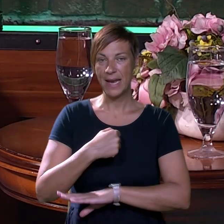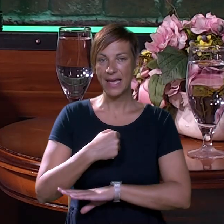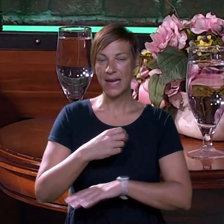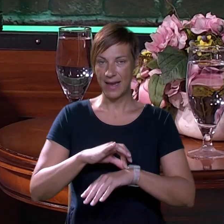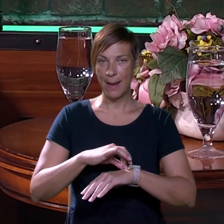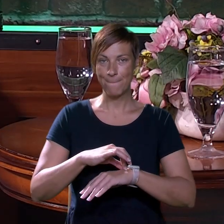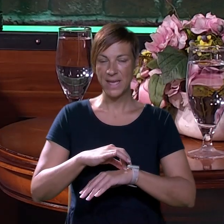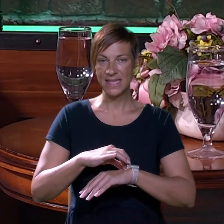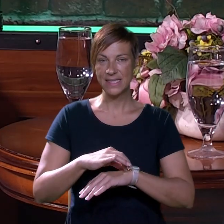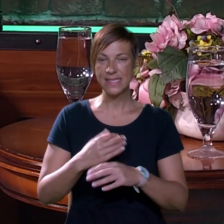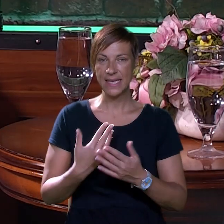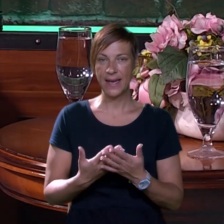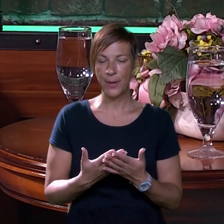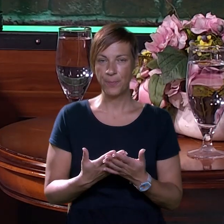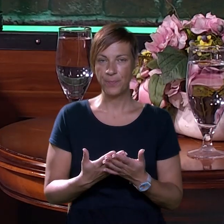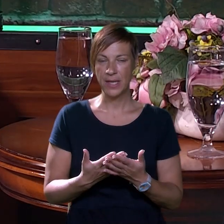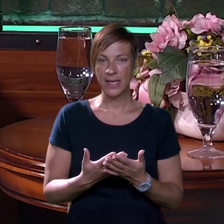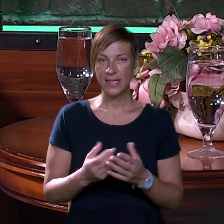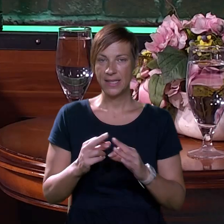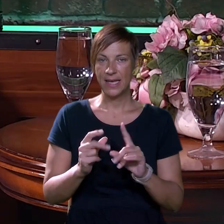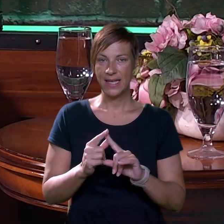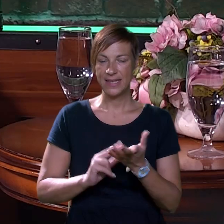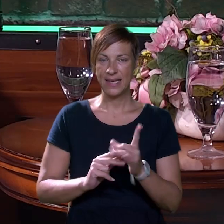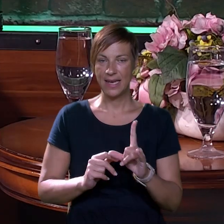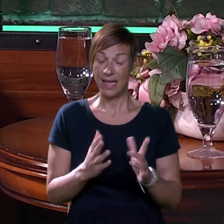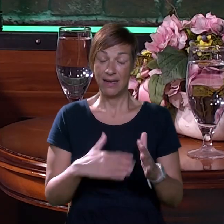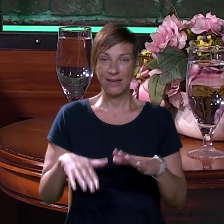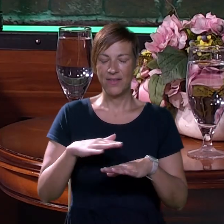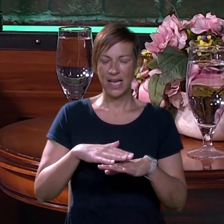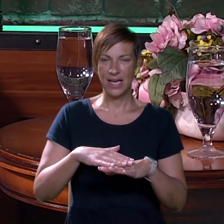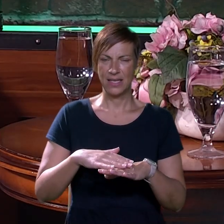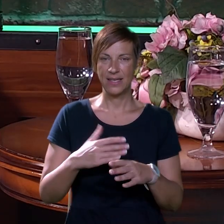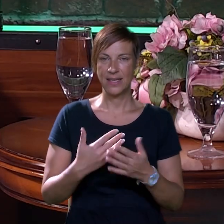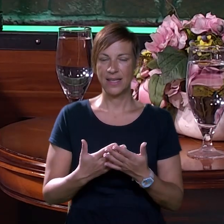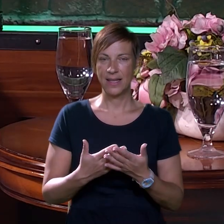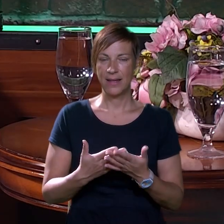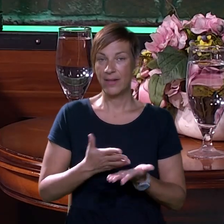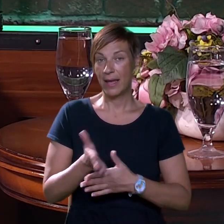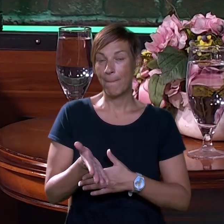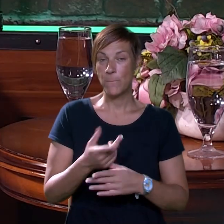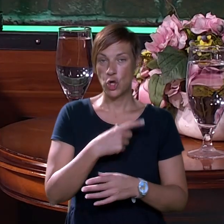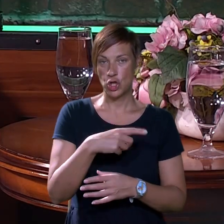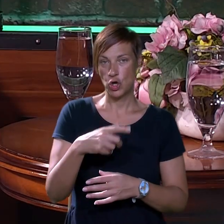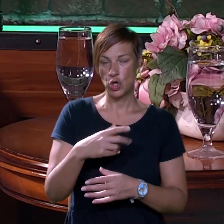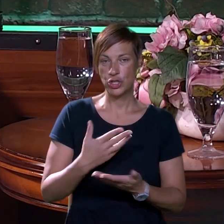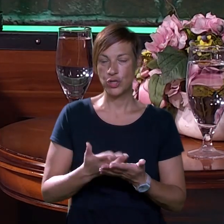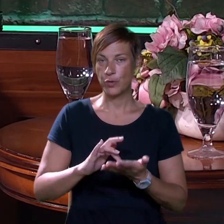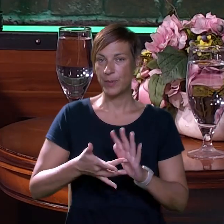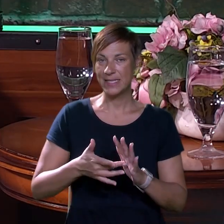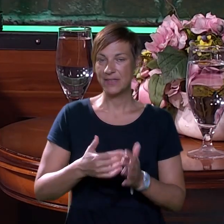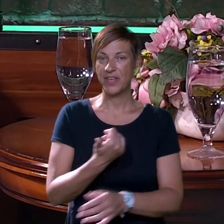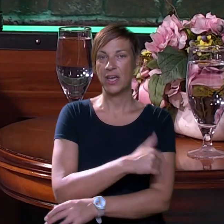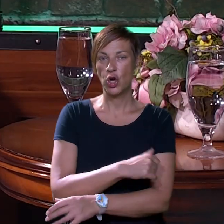grana medicine gdje je adrenalinski, gdje je veliki protok ljudi